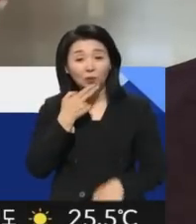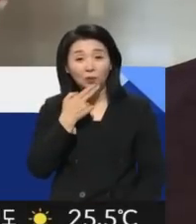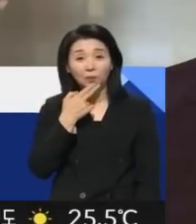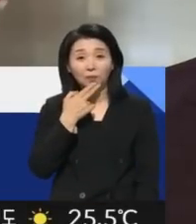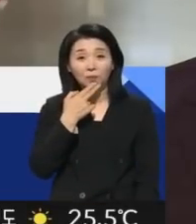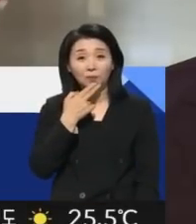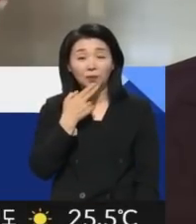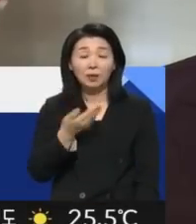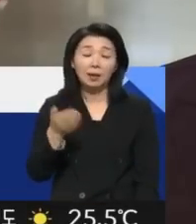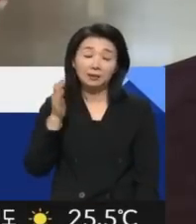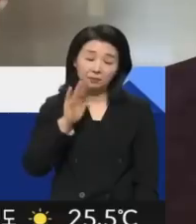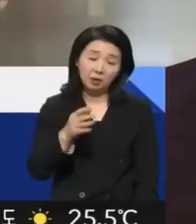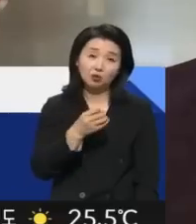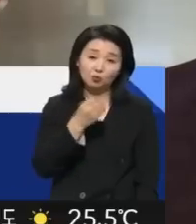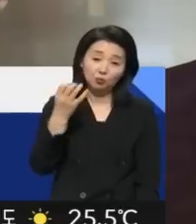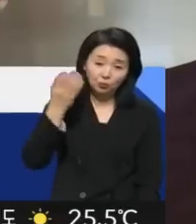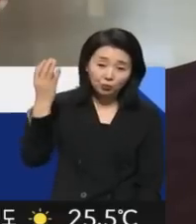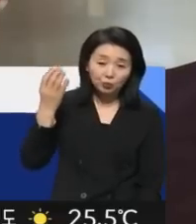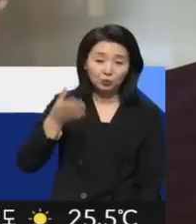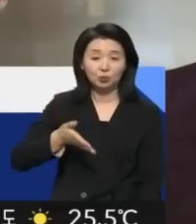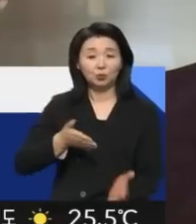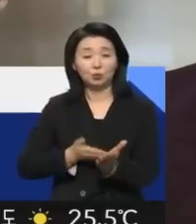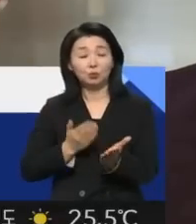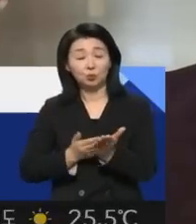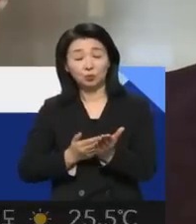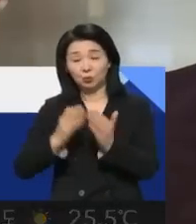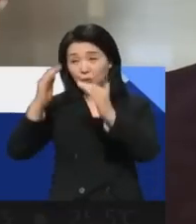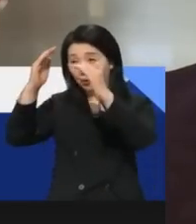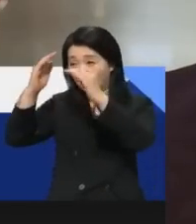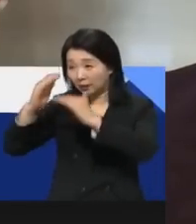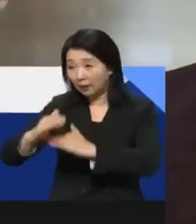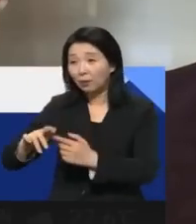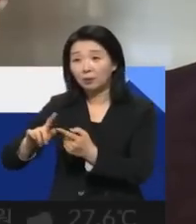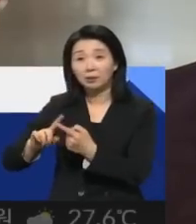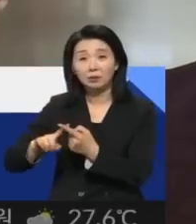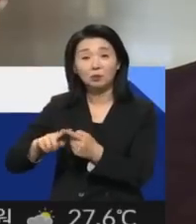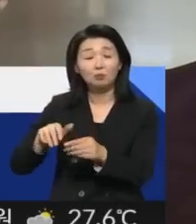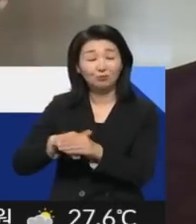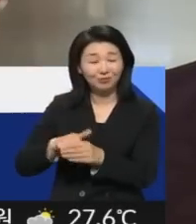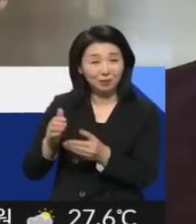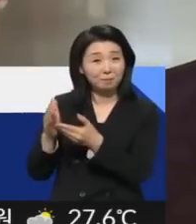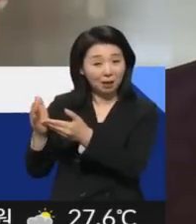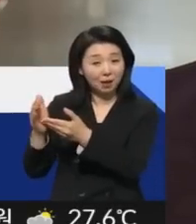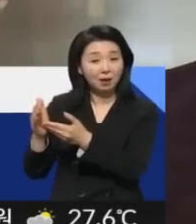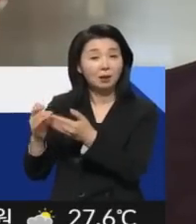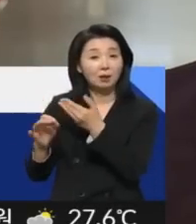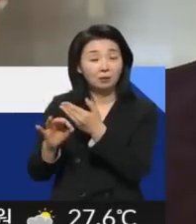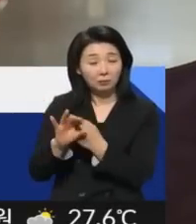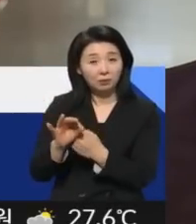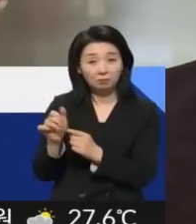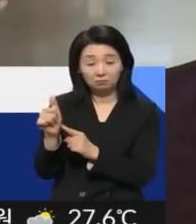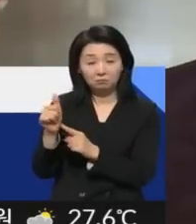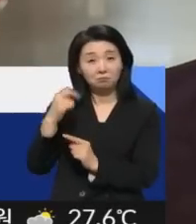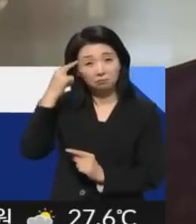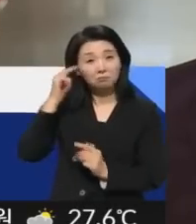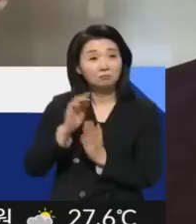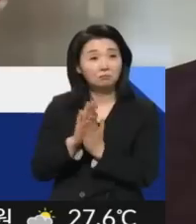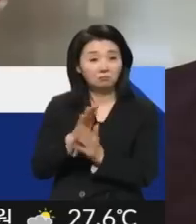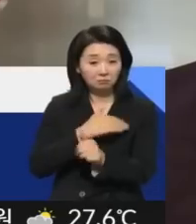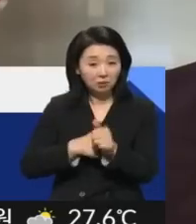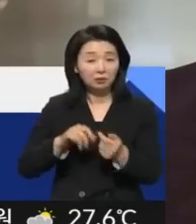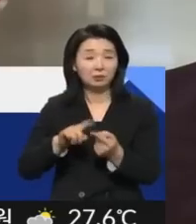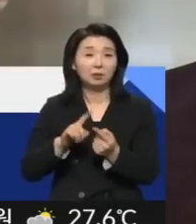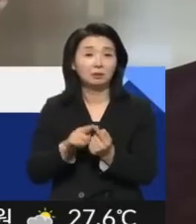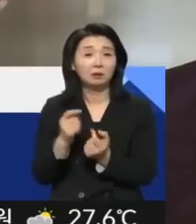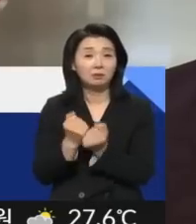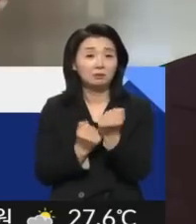또 뭐 언론이나 그동안 한 발언에 대해서 이런 그 문제 제기를 한다면은 본인이 충분히 그